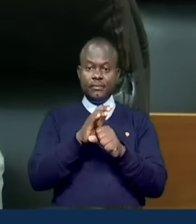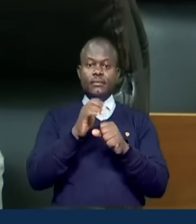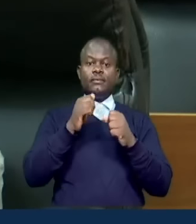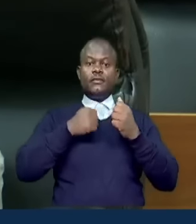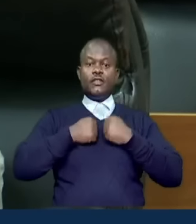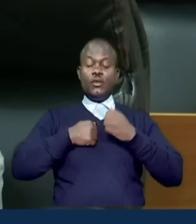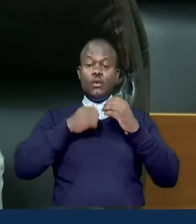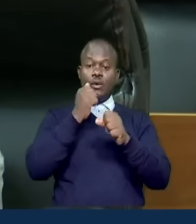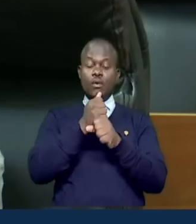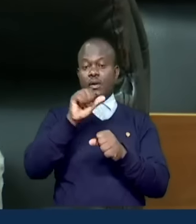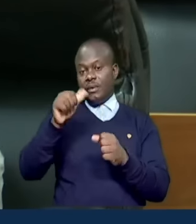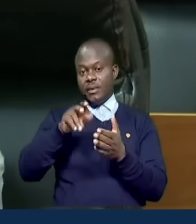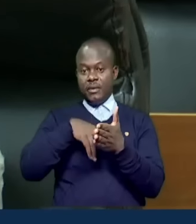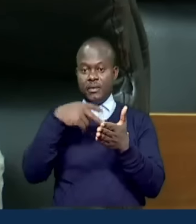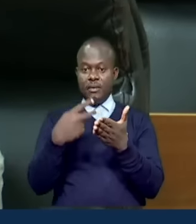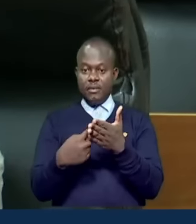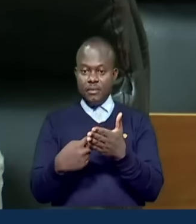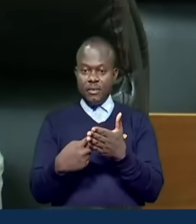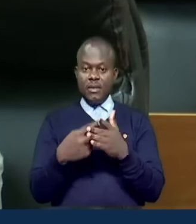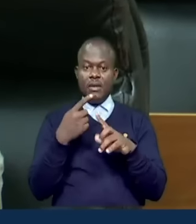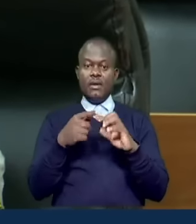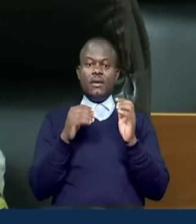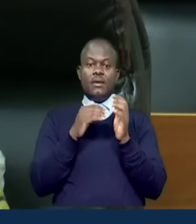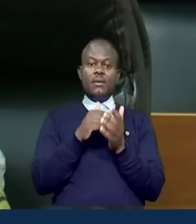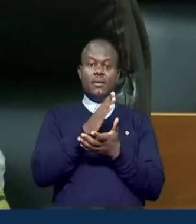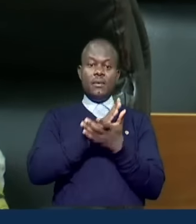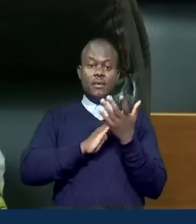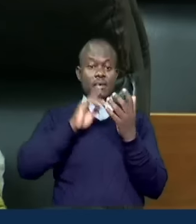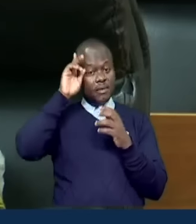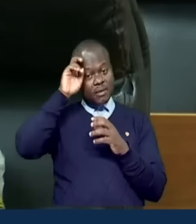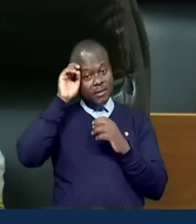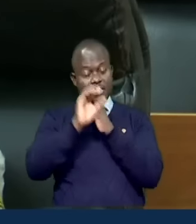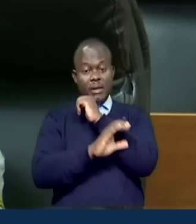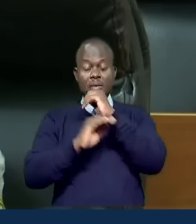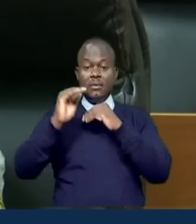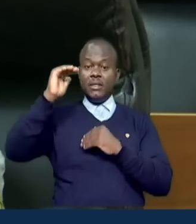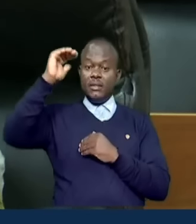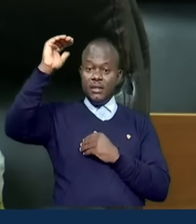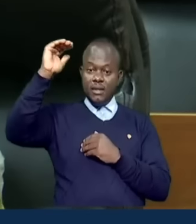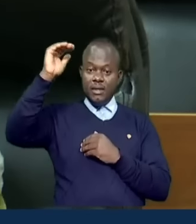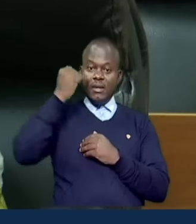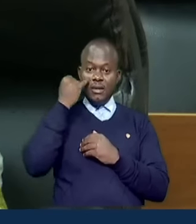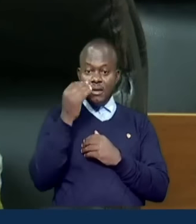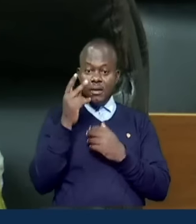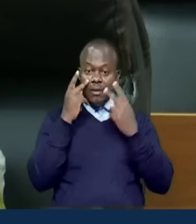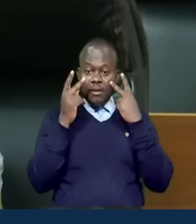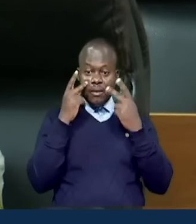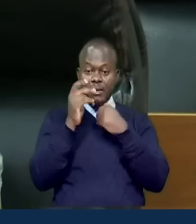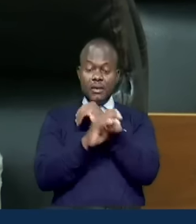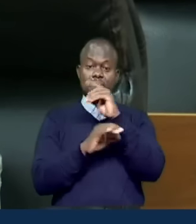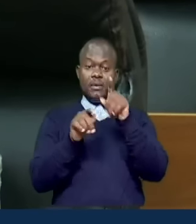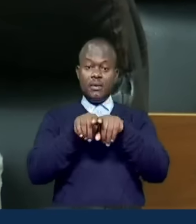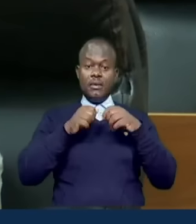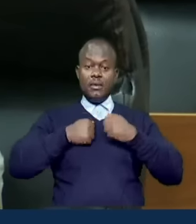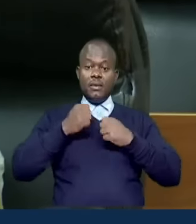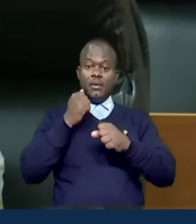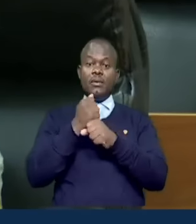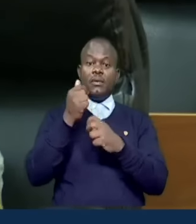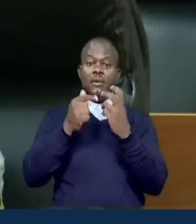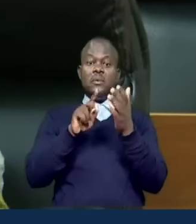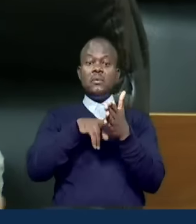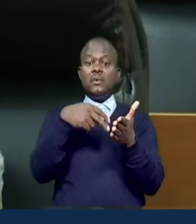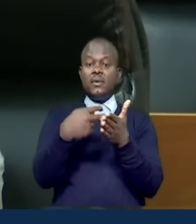iby'abandi bananiwe kandi bamwe bibwira ko ni ibihugu bikomeye Iyo babona igihugu nk'u Rwanda giye gukora ibintu